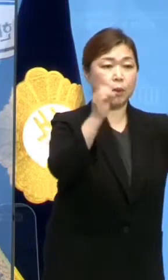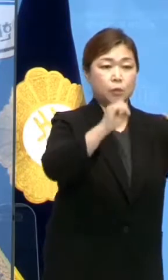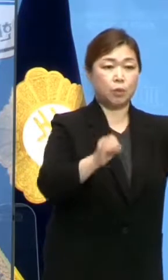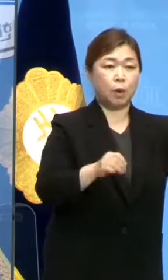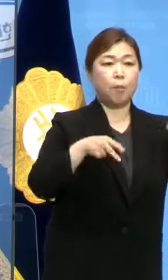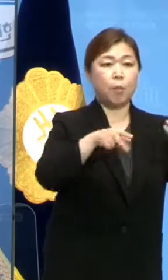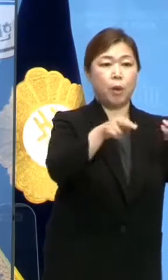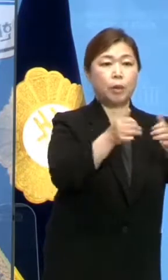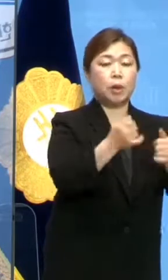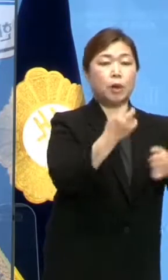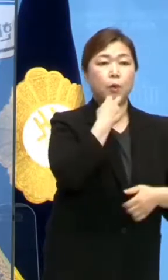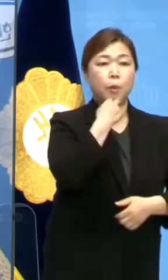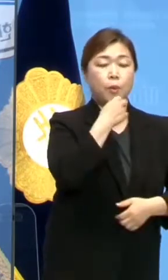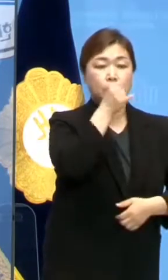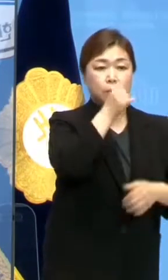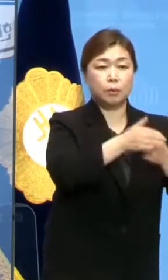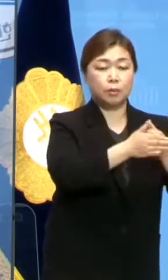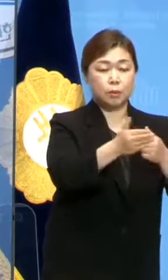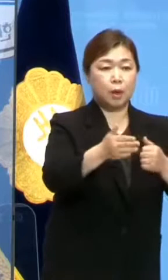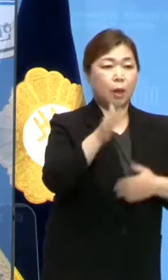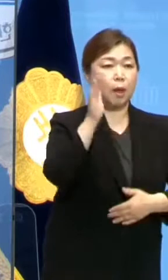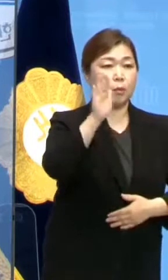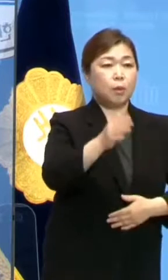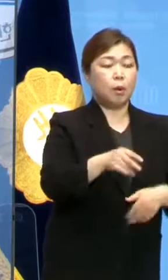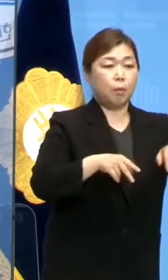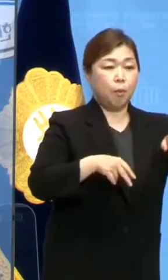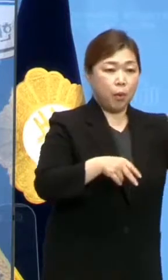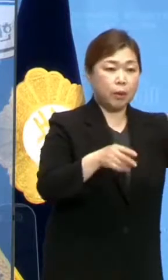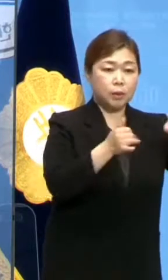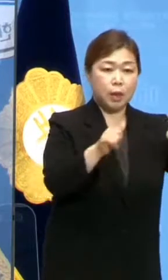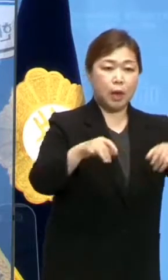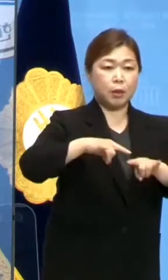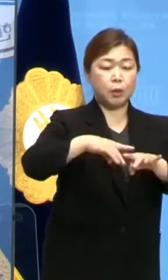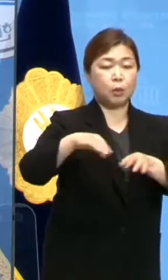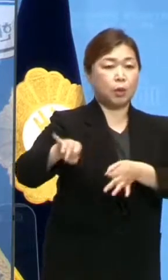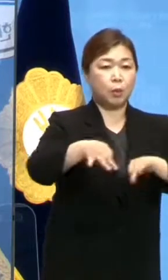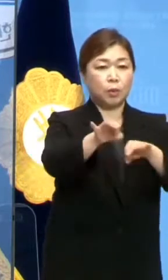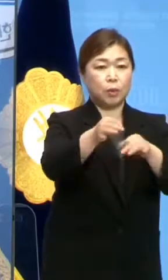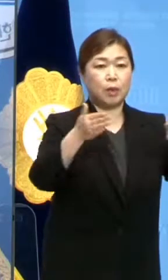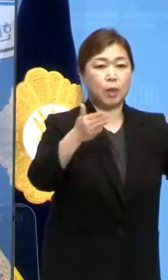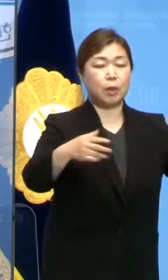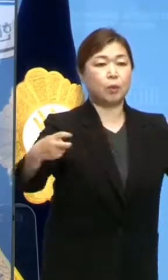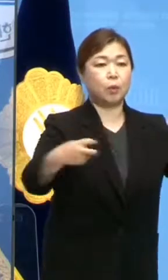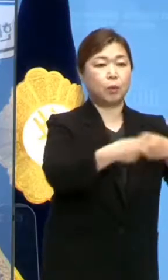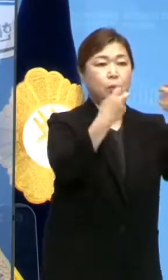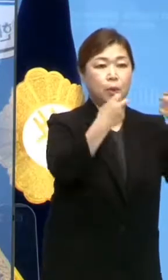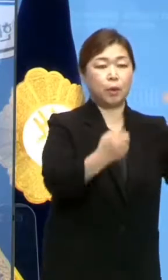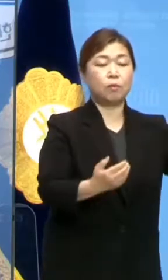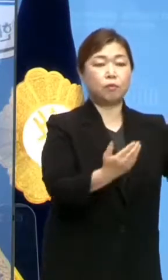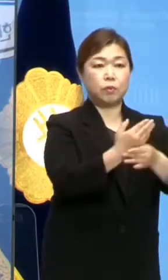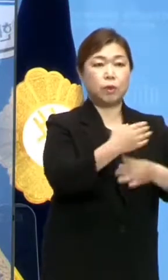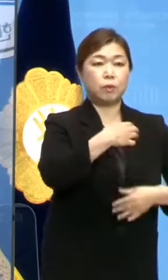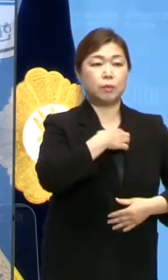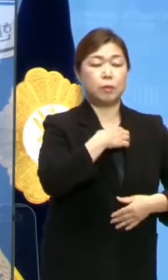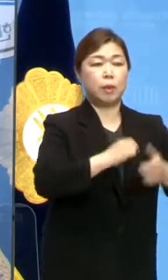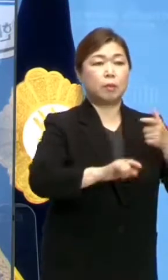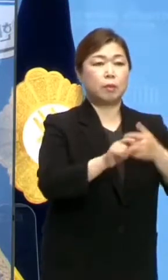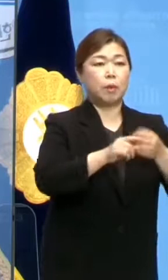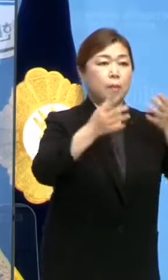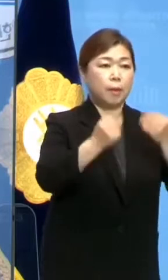보행자 겸용 이기 때문에 앞으로 보행자와 전 동축 뽀득 안 교통사고 위험도 더